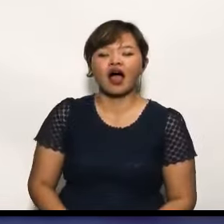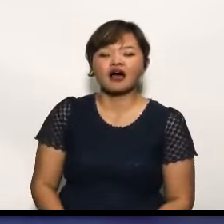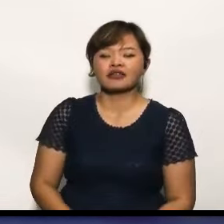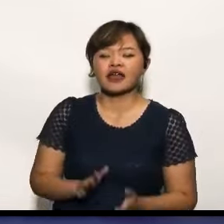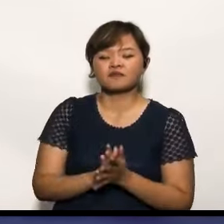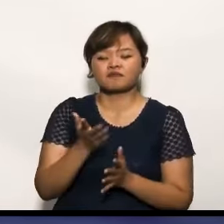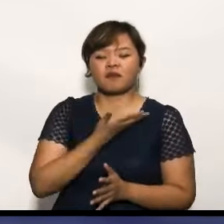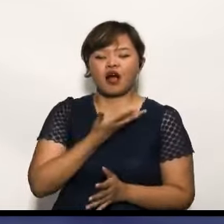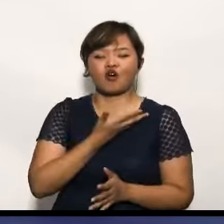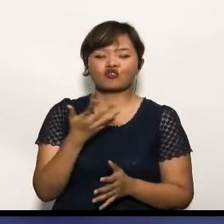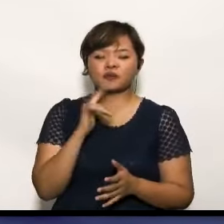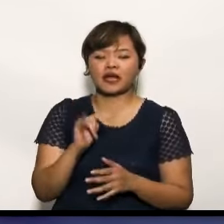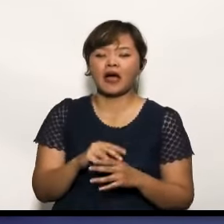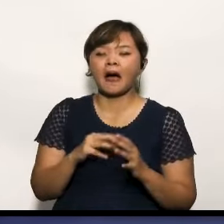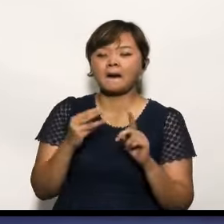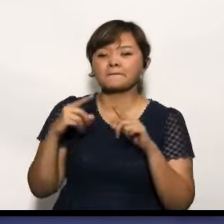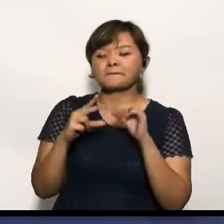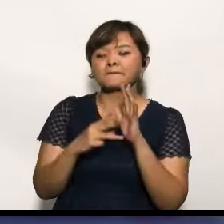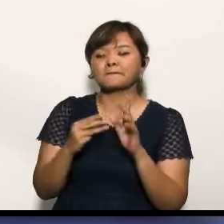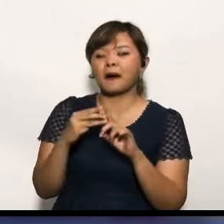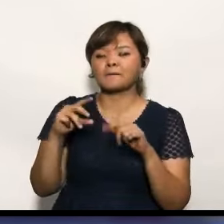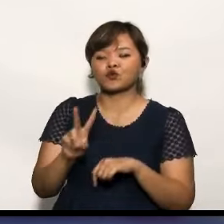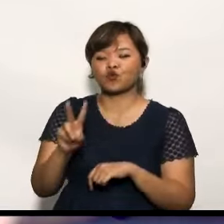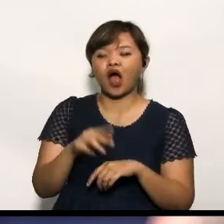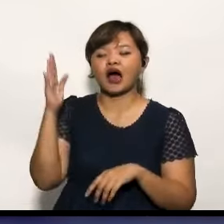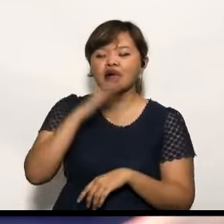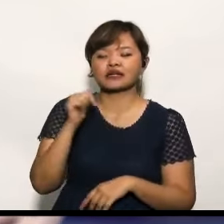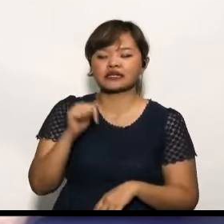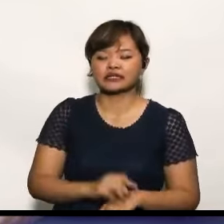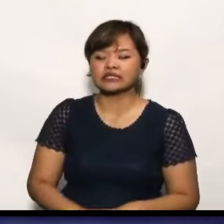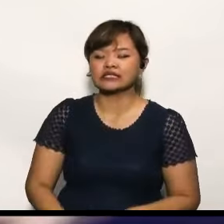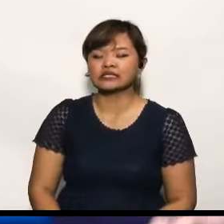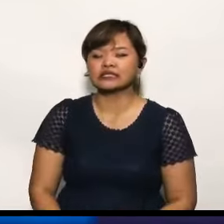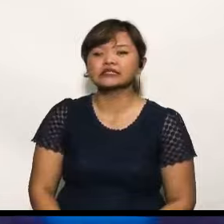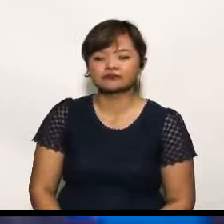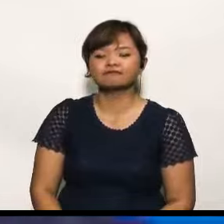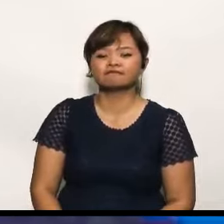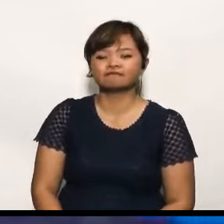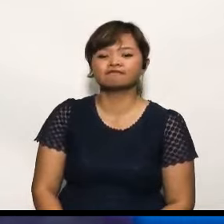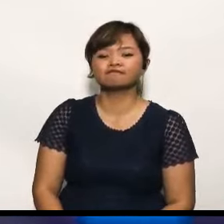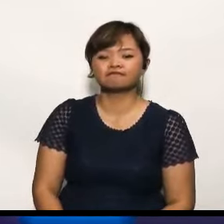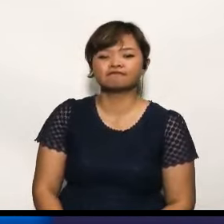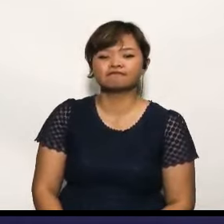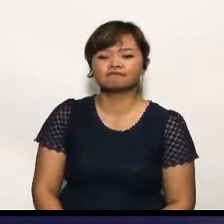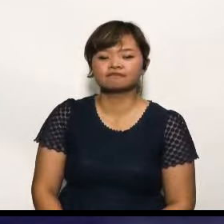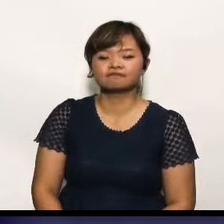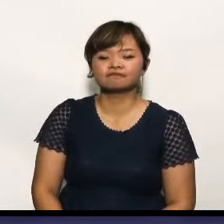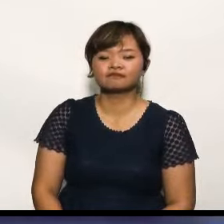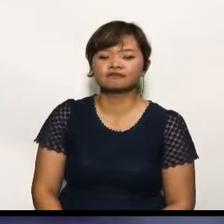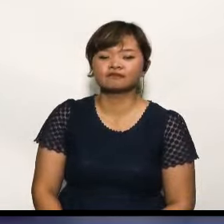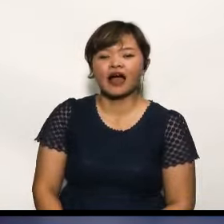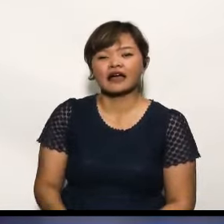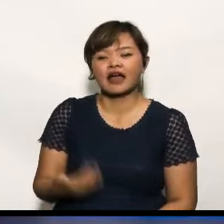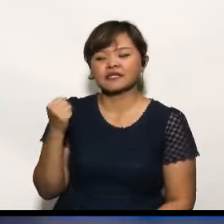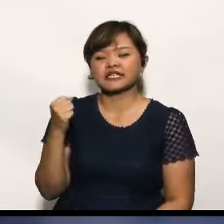continue bab kedua hari ini. So, sebenarnya dari sini, abis itu kita masuk ke kelas serve kedua. No, it's okay. Nggak